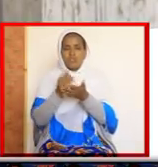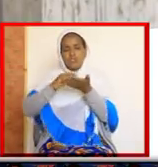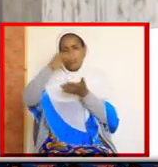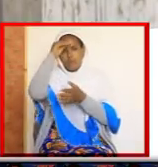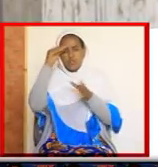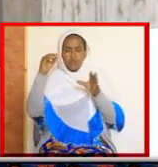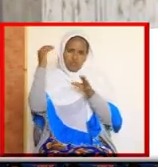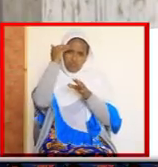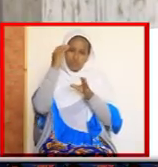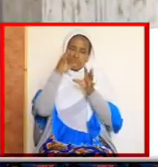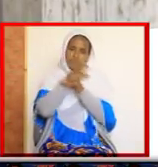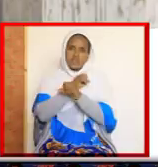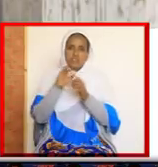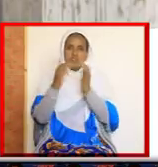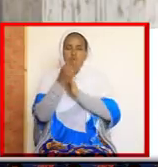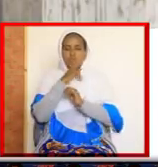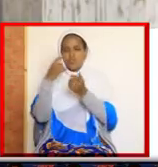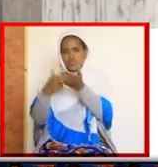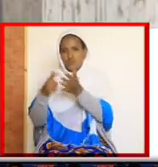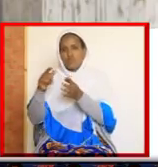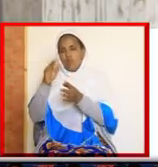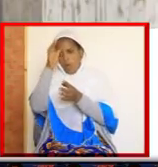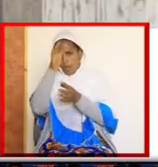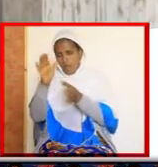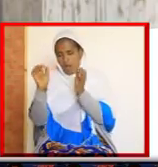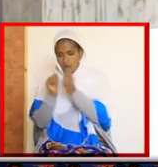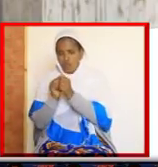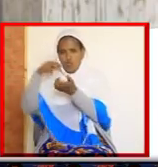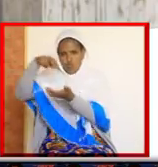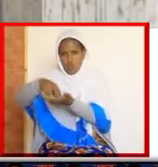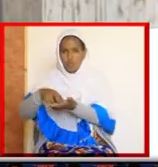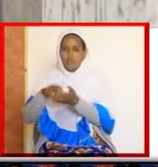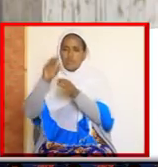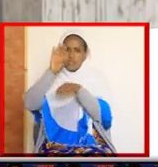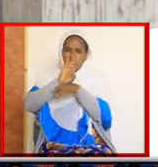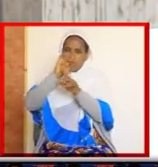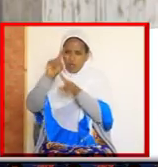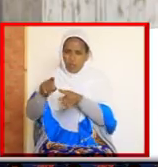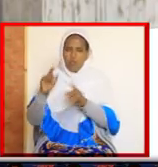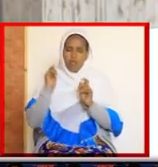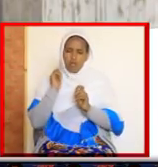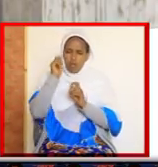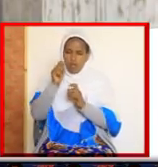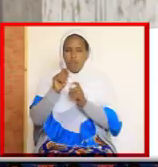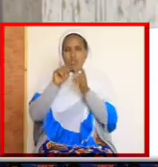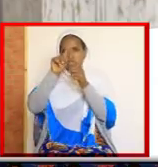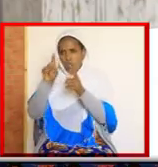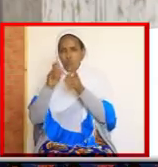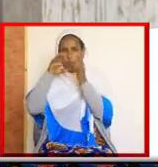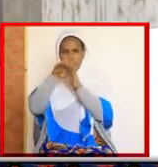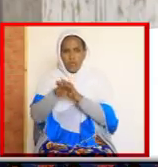ሁሉንም አሁን ገጠር ተምረን ጨርሰ ነው አይደለም። እዚህ እነኔታ ጋር አብሮ በመቆም ወደ ማሌት ከመግባታችን በፊት ጠይቆ